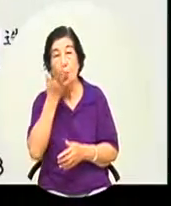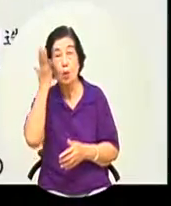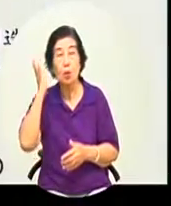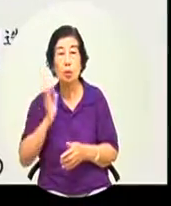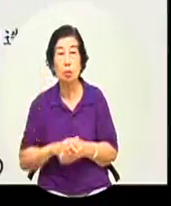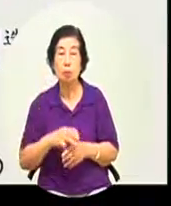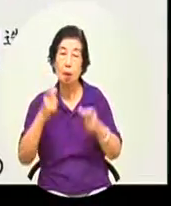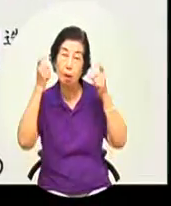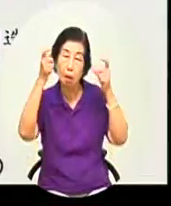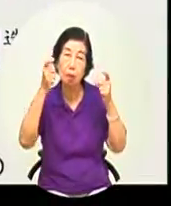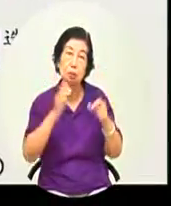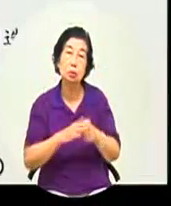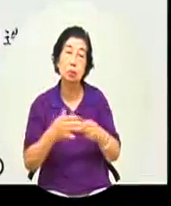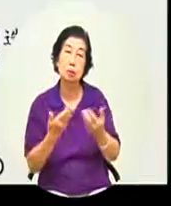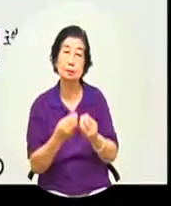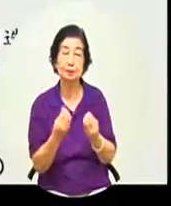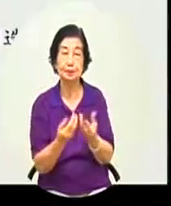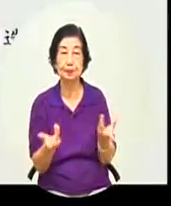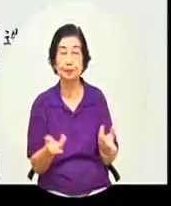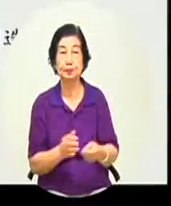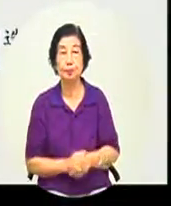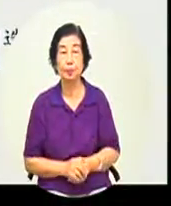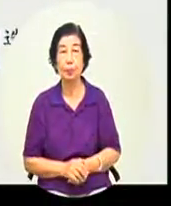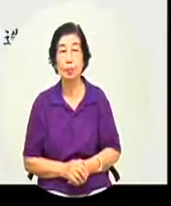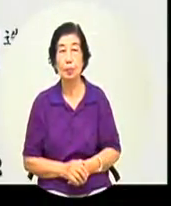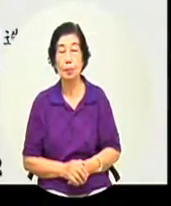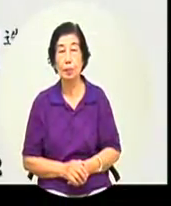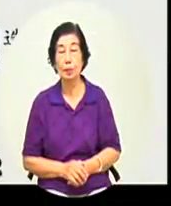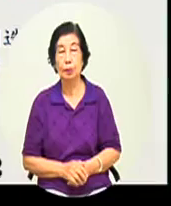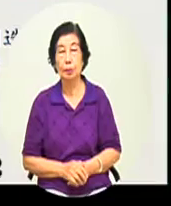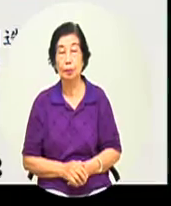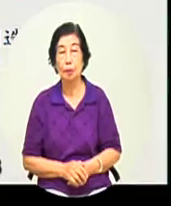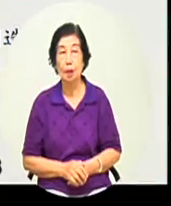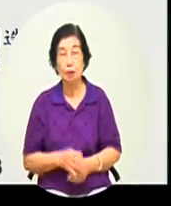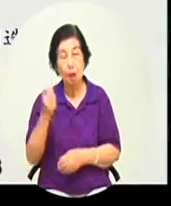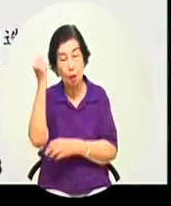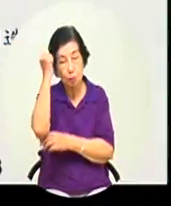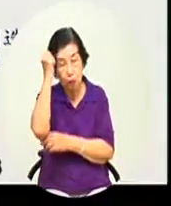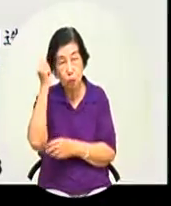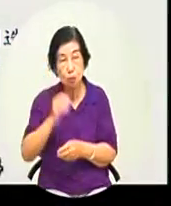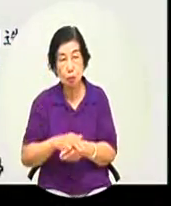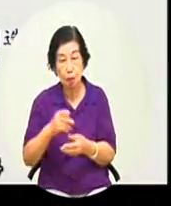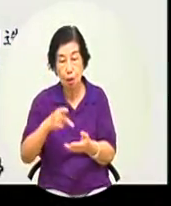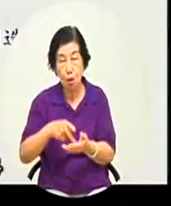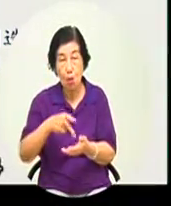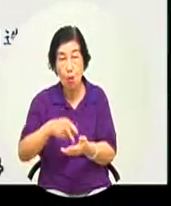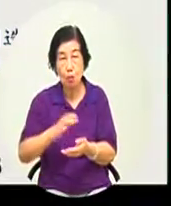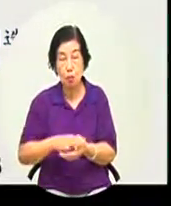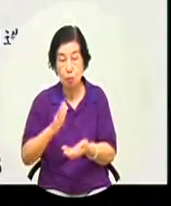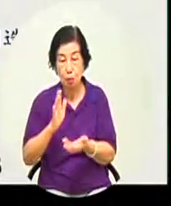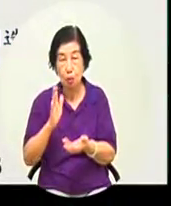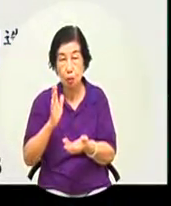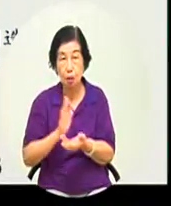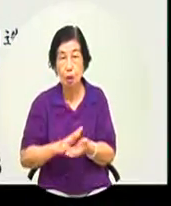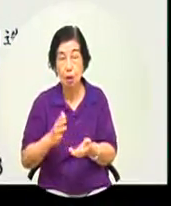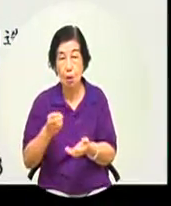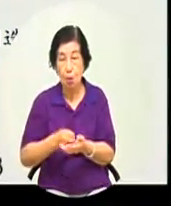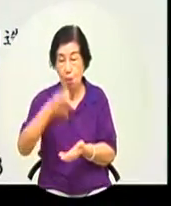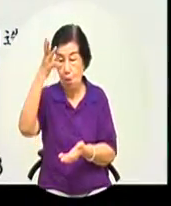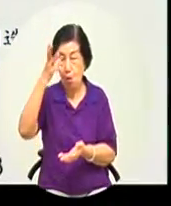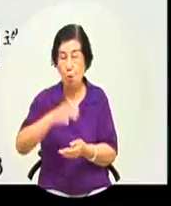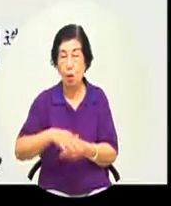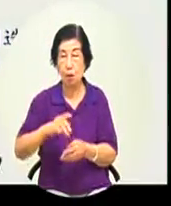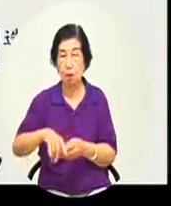的那一些，如果住那些饭店的人，你一定是要走精致，而且你要是有新鲜感，那你怎么去营造这些东